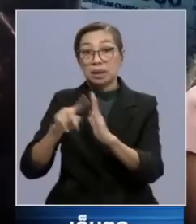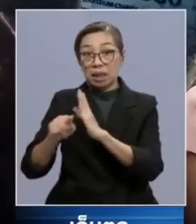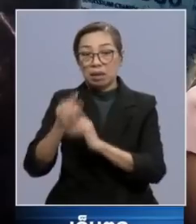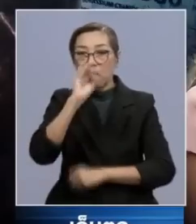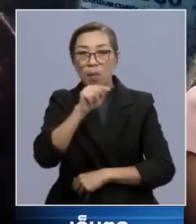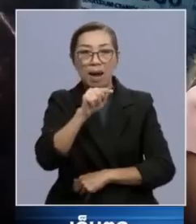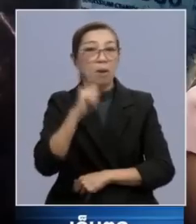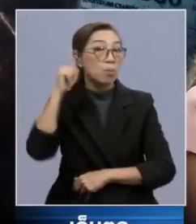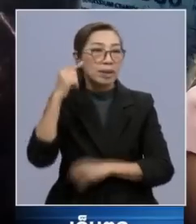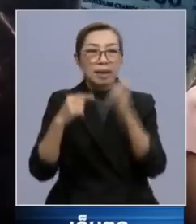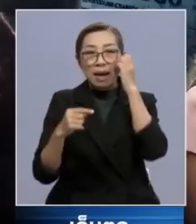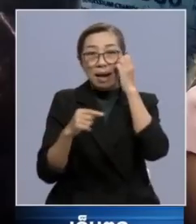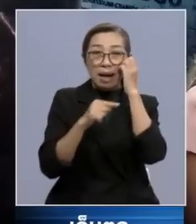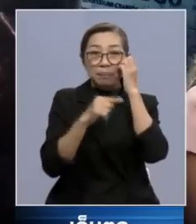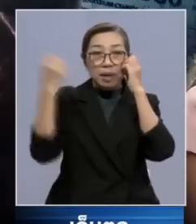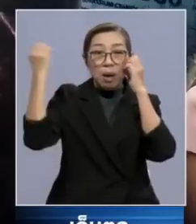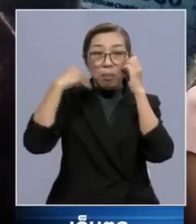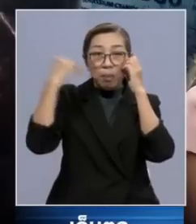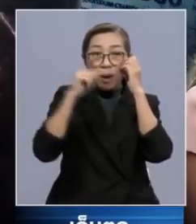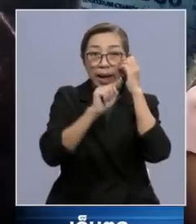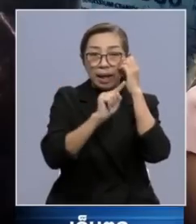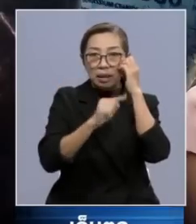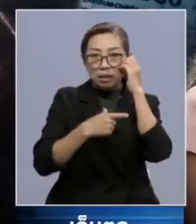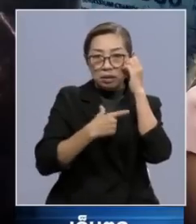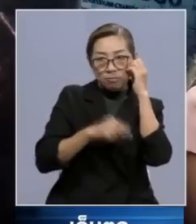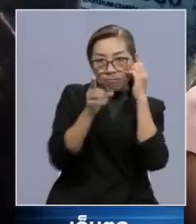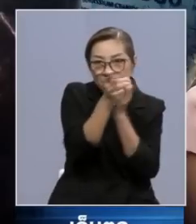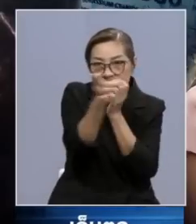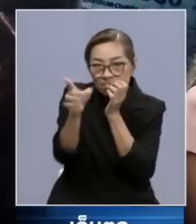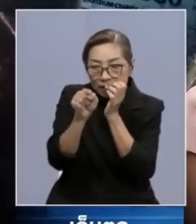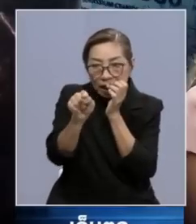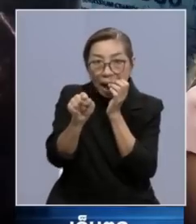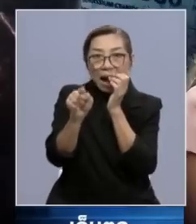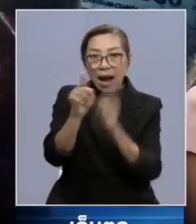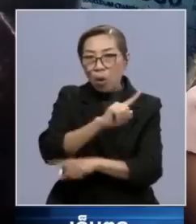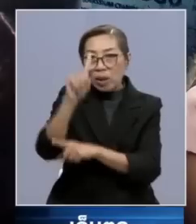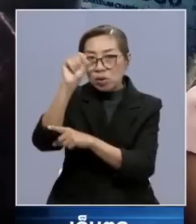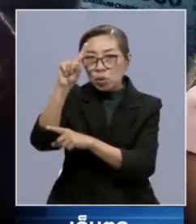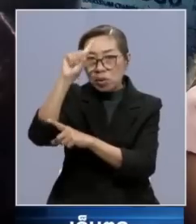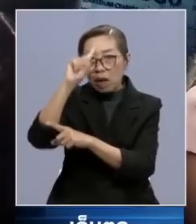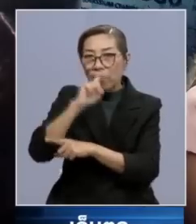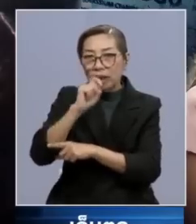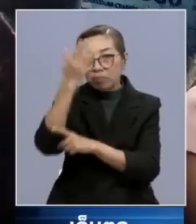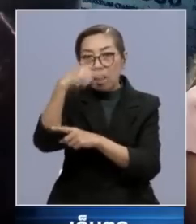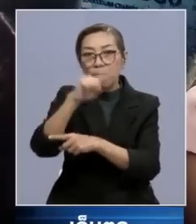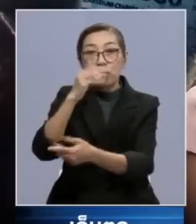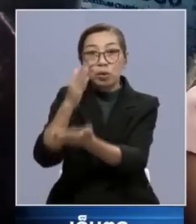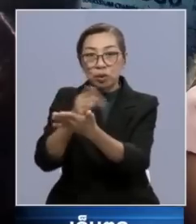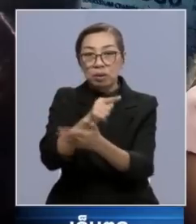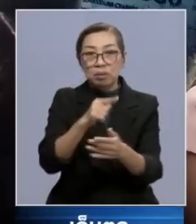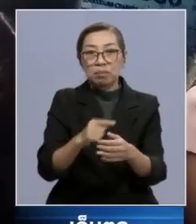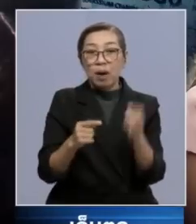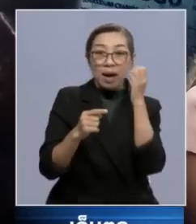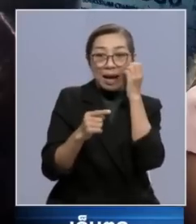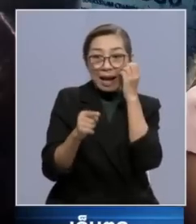ว่าแอมเนี่ยมักจะใช้แผนปฏิสกรรมคือมักจะเลือกก่อเหตุในช่วงวันศุกร์เสาร์อาทิตย์ซึ่งเป็นวันหยุดเมื่อแอมก่อเหตุแล้วแอม